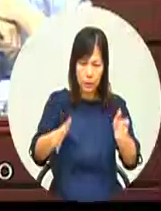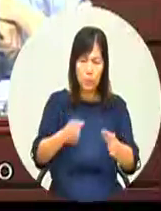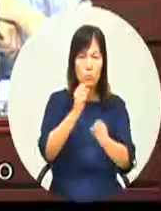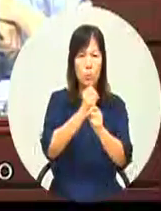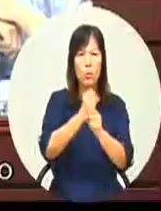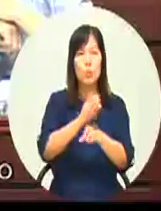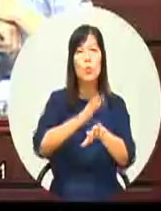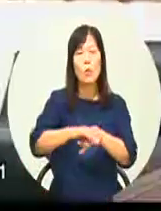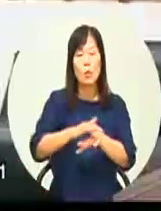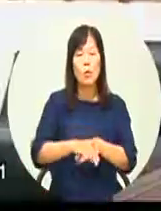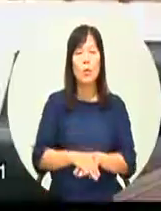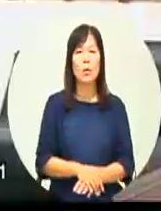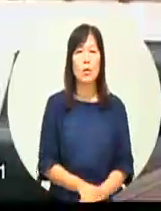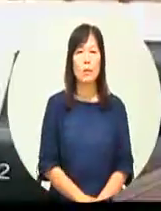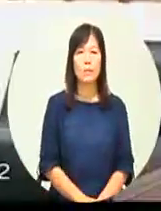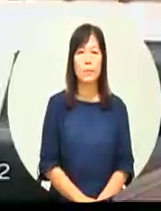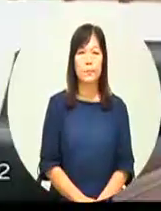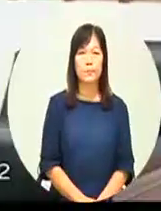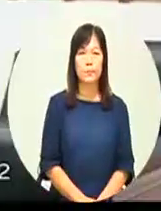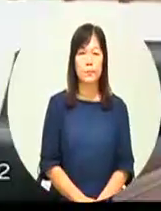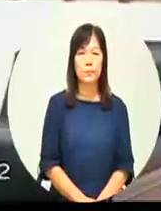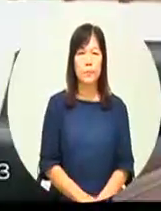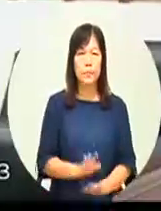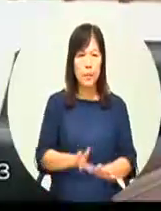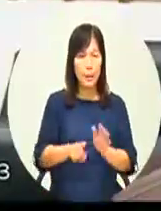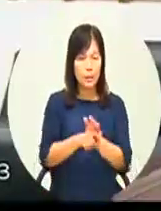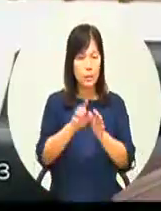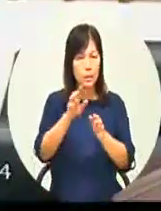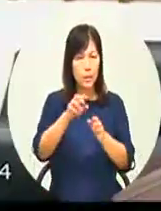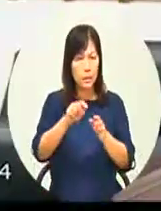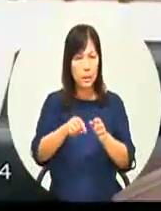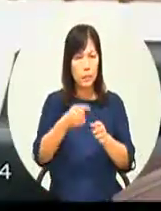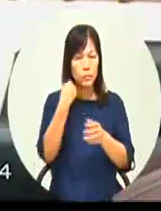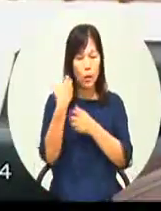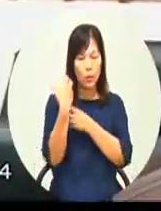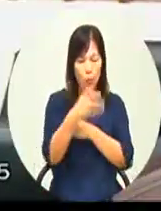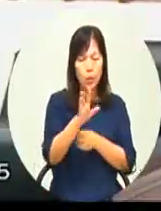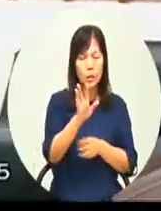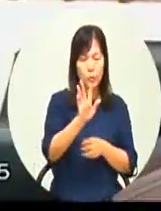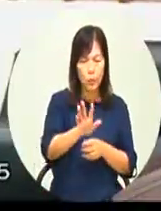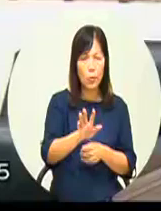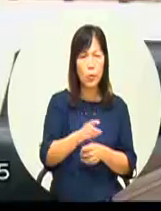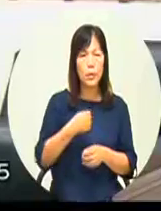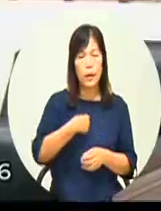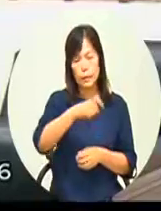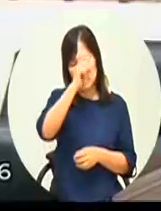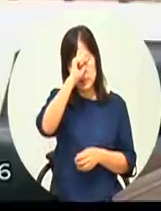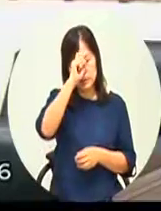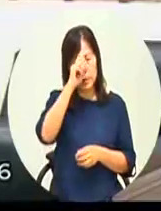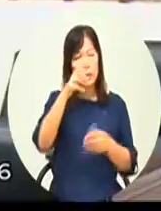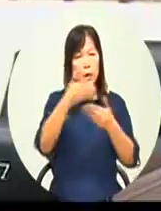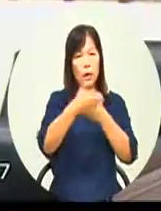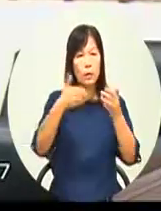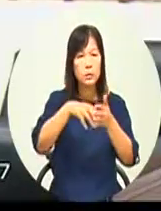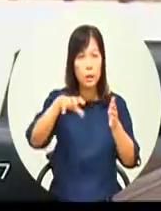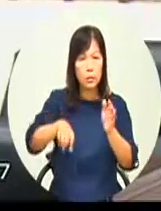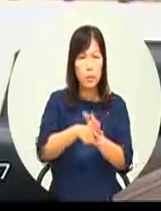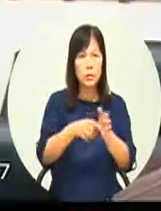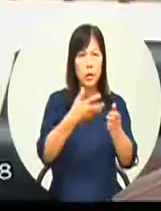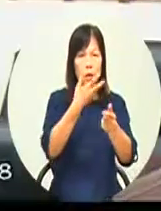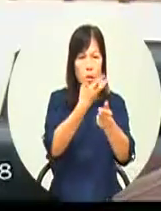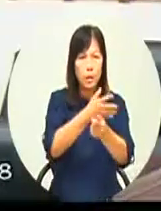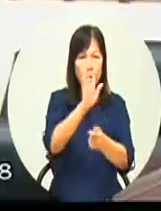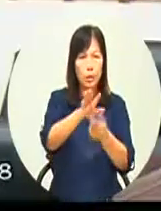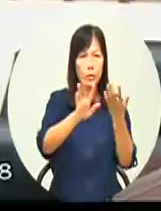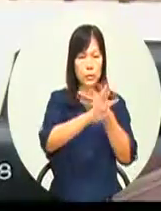谢谢局长。局长请坐。那因为现在既然都已经有这样子，我是希望说我们交通局就是以后不要让再有